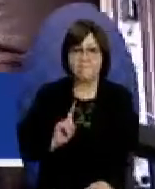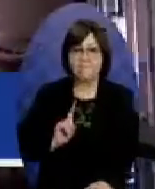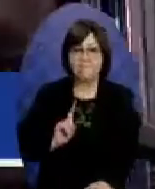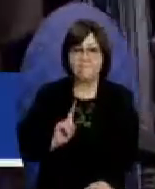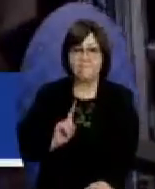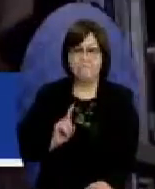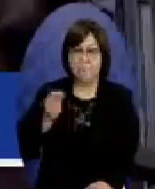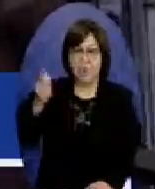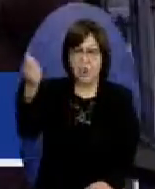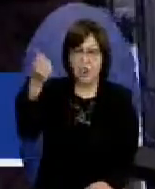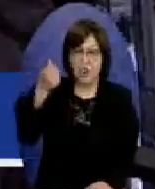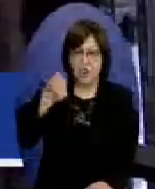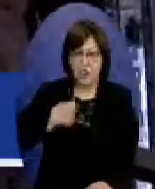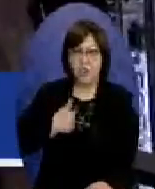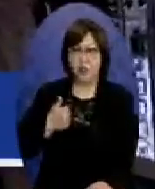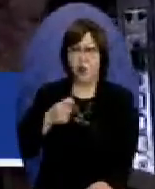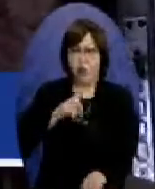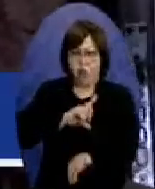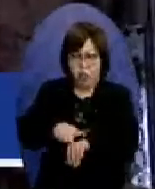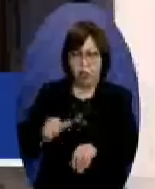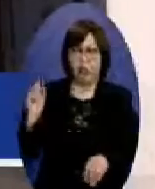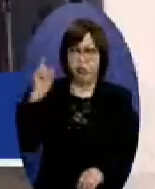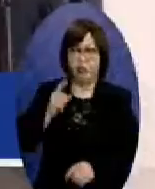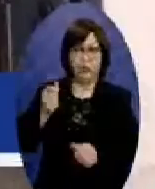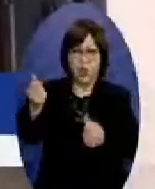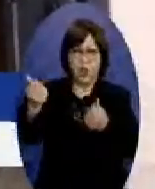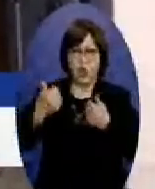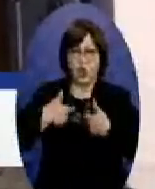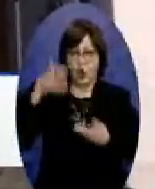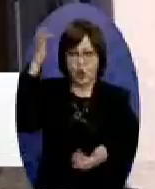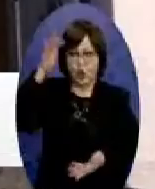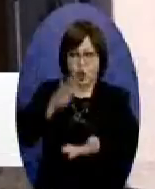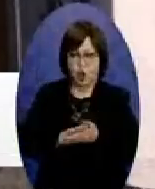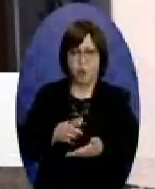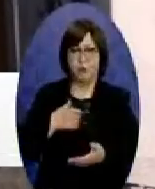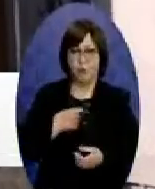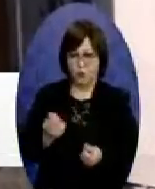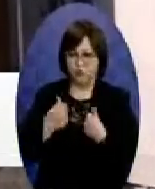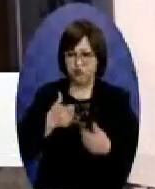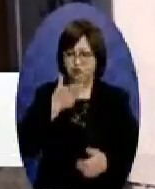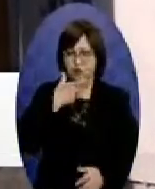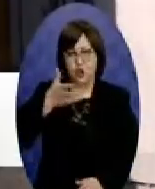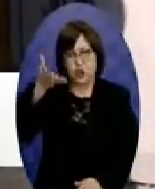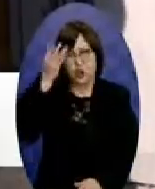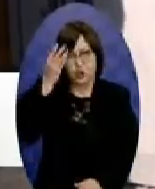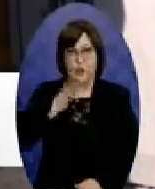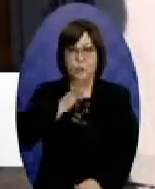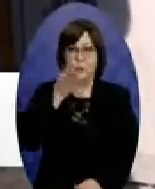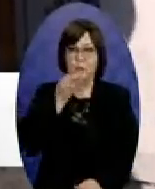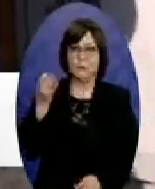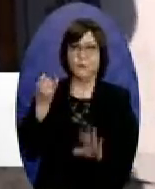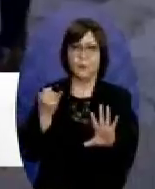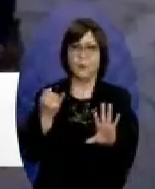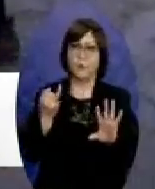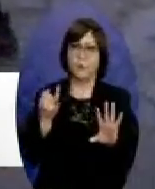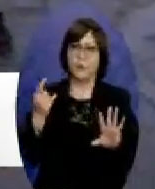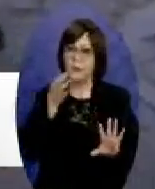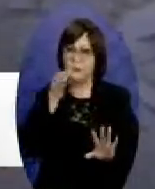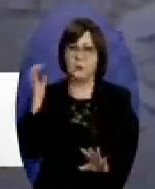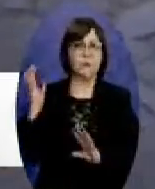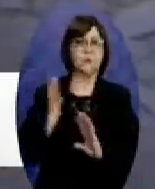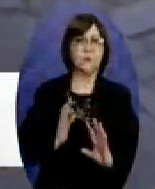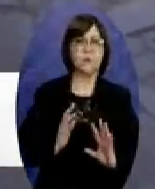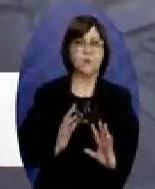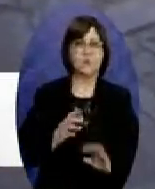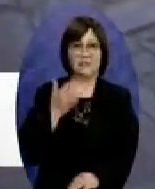санхүүжилт дуустдаг гэх болгоомжлоос ийхүү өглөө 6 цагаас эхлэн банкны үд сахидаг байна. За зарим иргэд өмнөх саруудын халамжийн